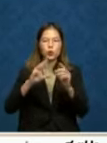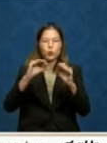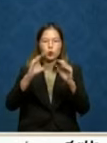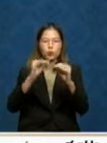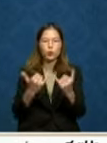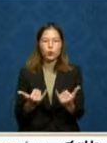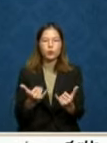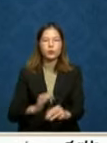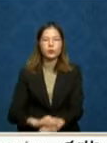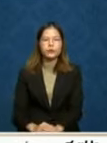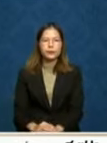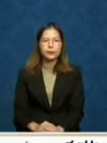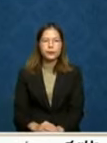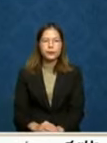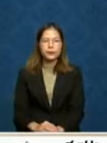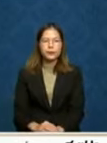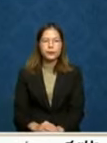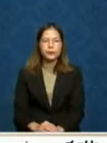เรียนเชิญนะ